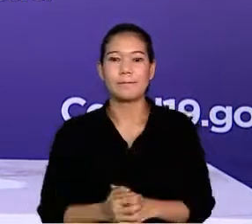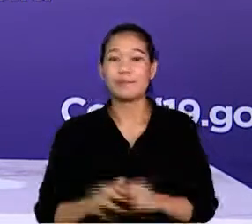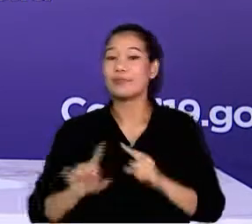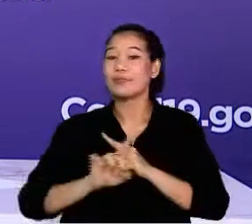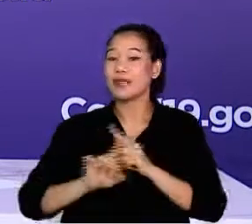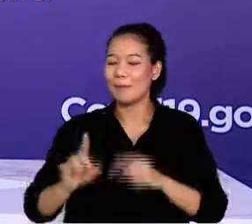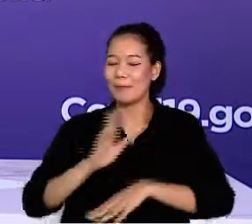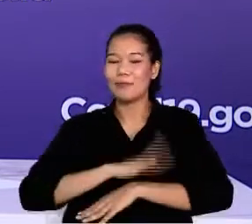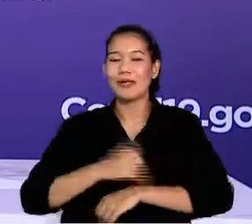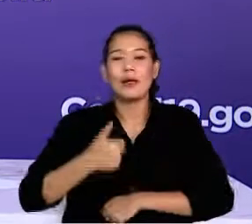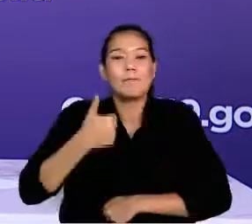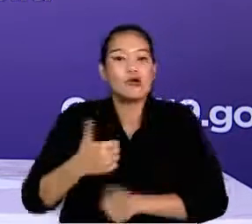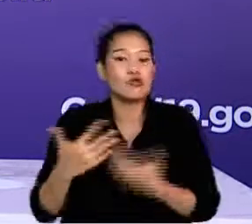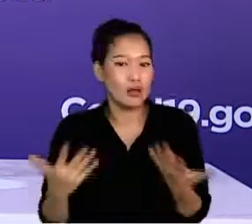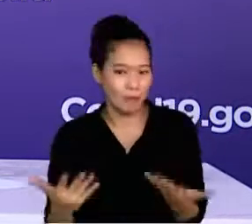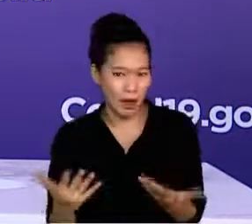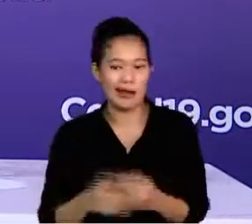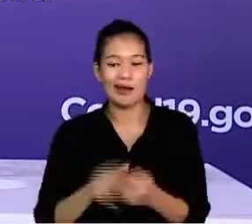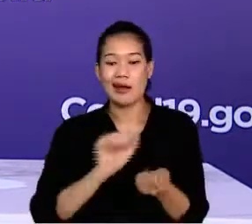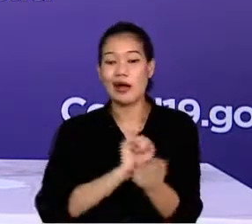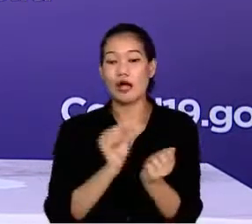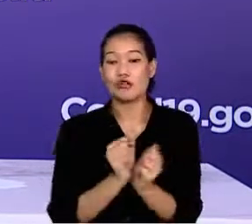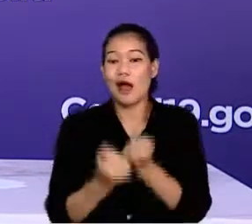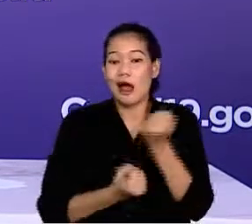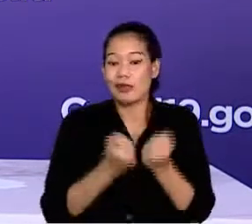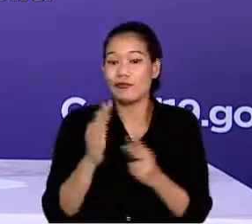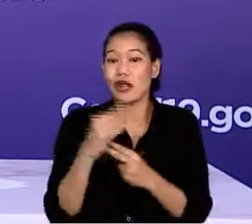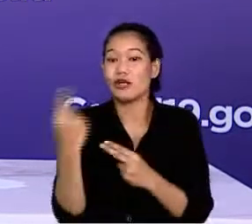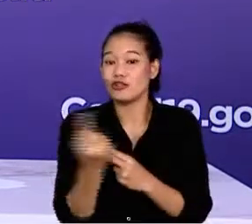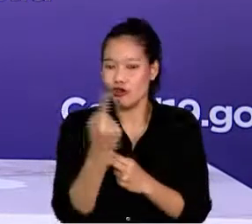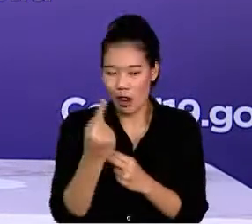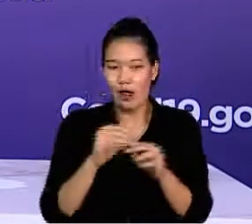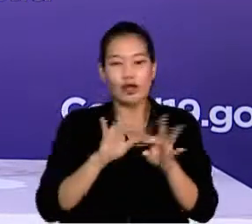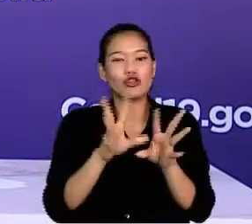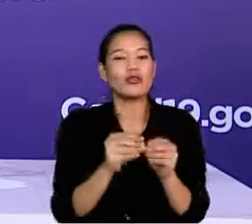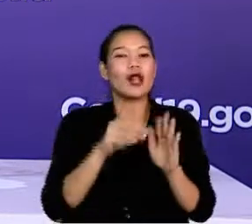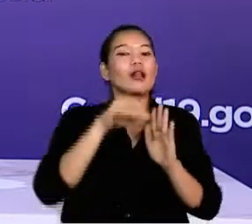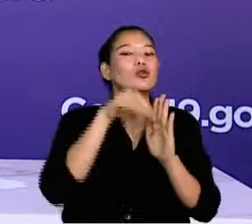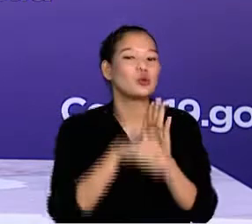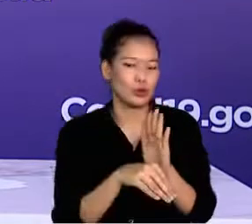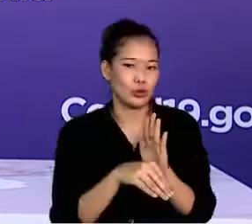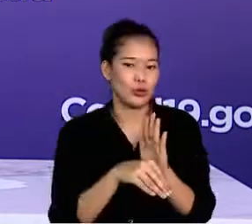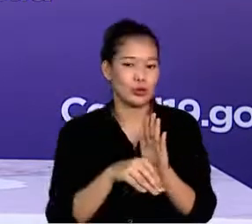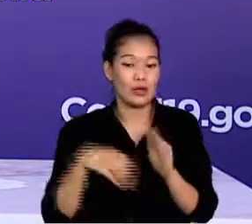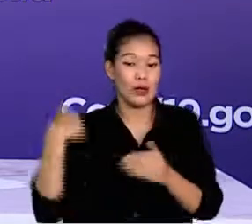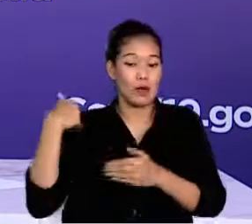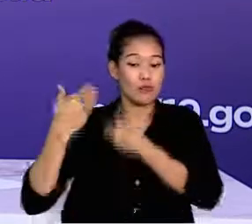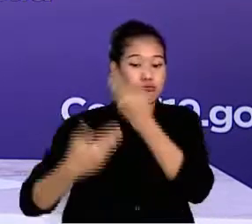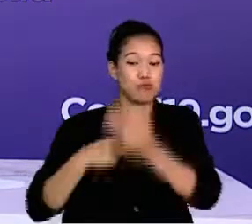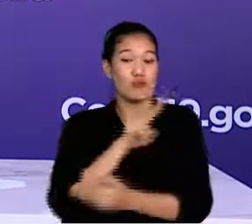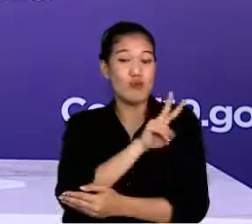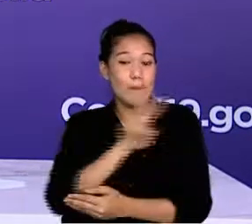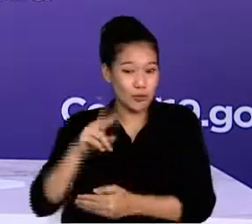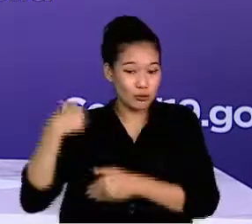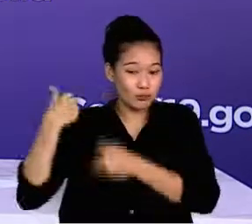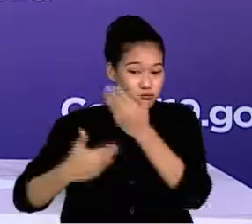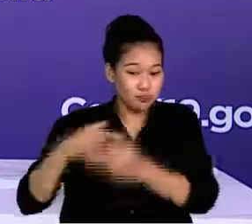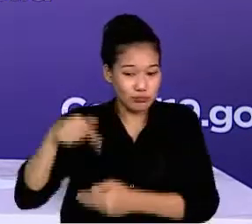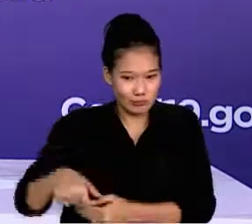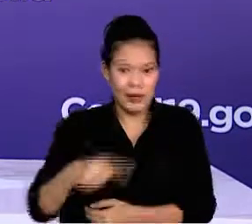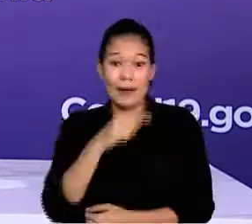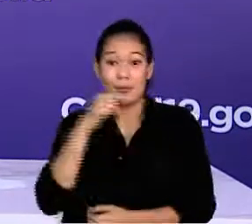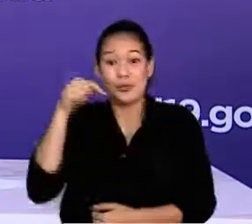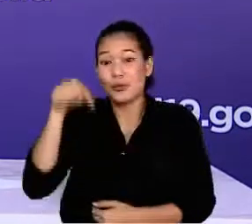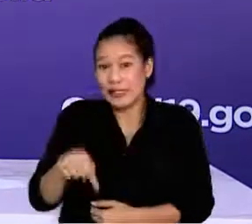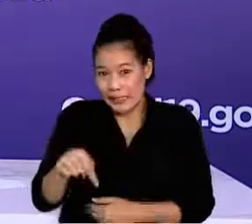namun kabar baiknya adalah kasus aktif di tingkat nasional juga turun selama dua Minggu berturut-turut gimana di